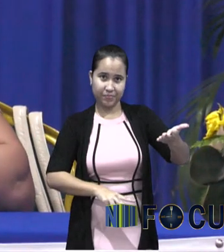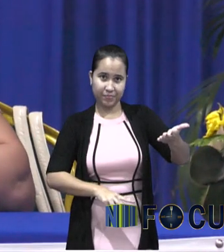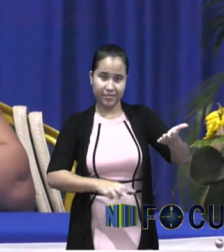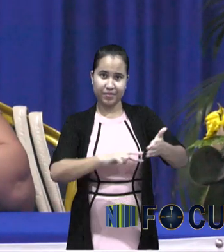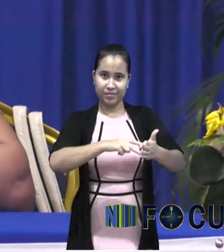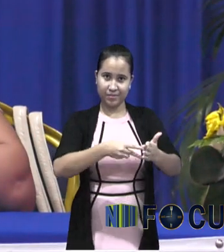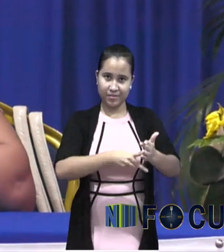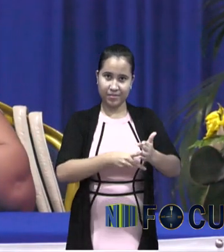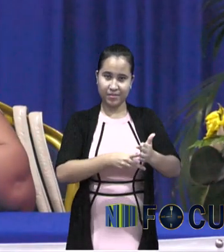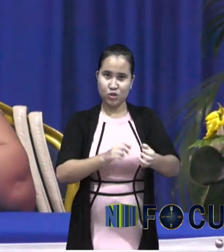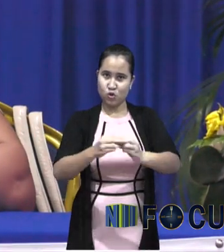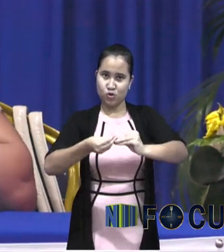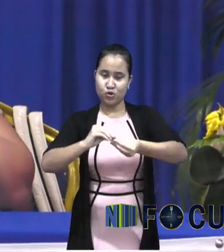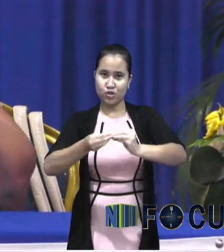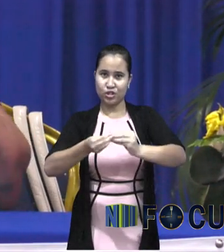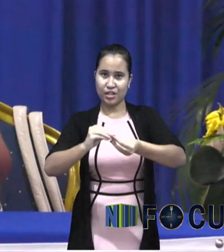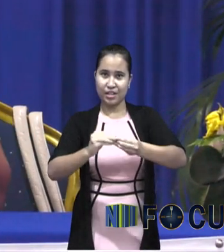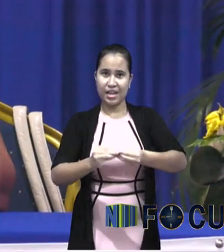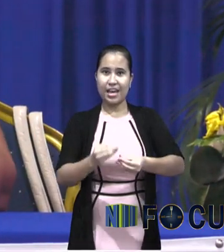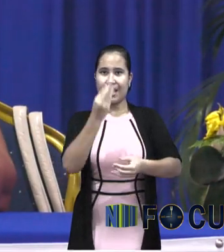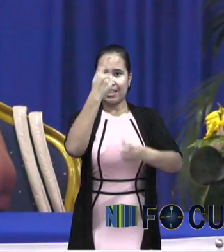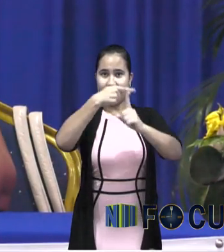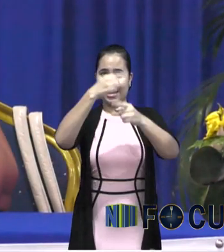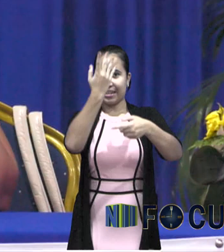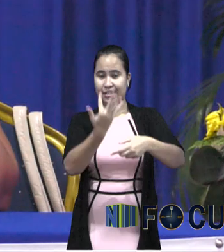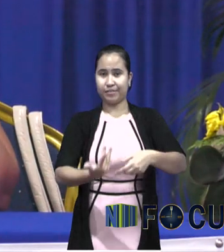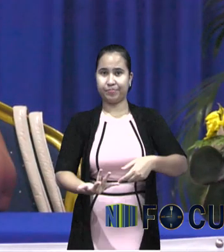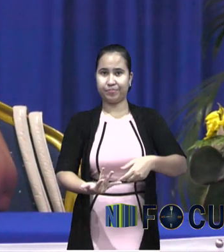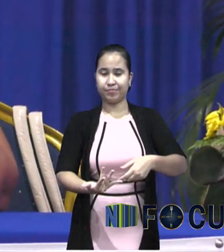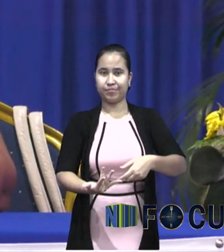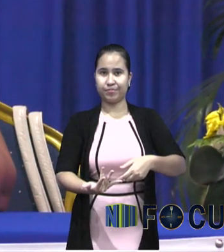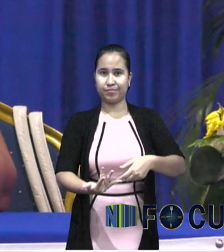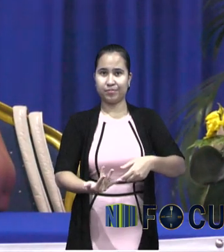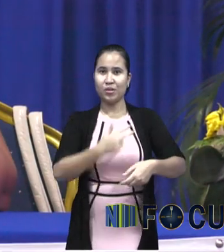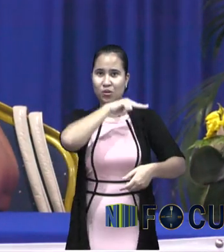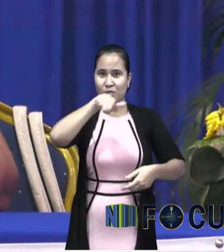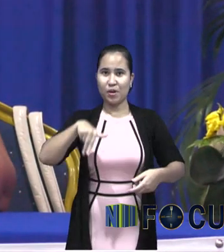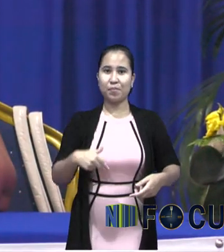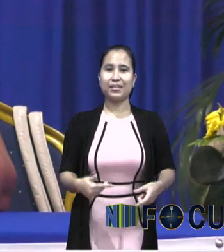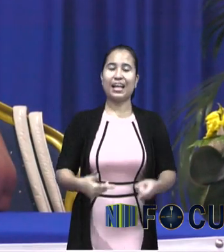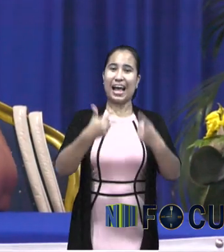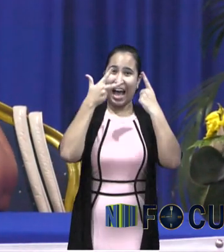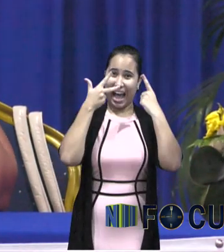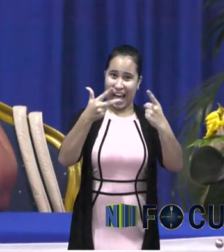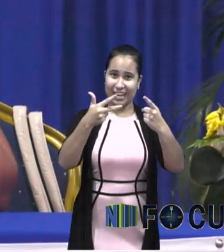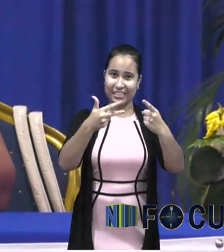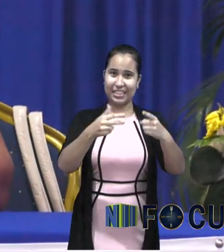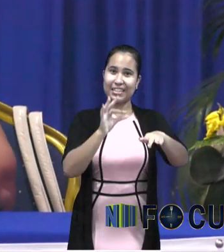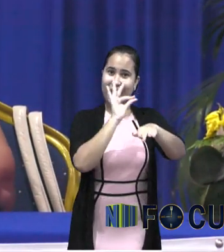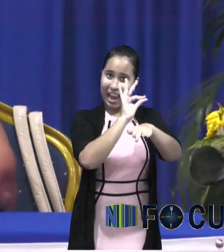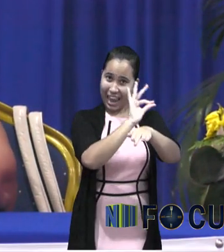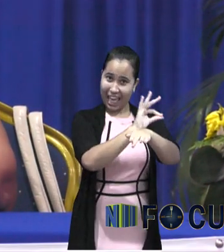Engineering, Arts en Math. En daar hebben we al 18 lespakketten ready. Kunnen we dus